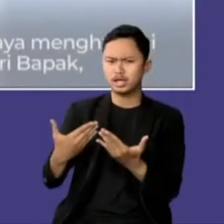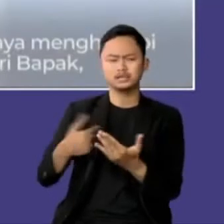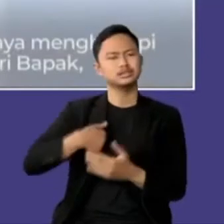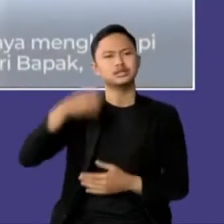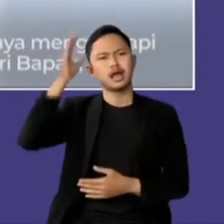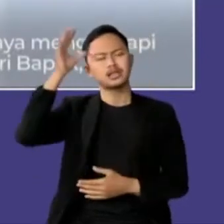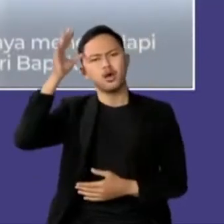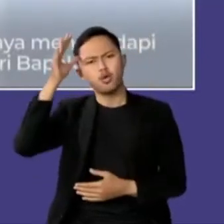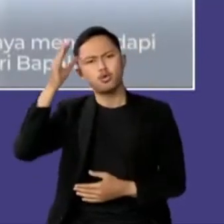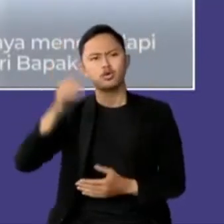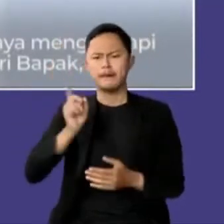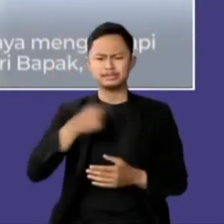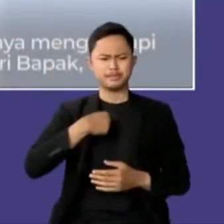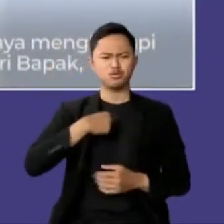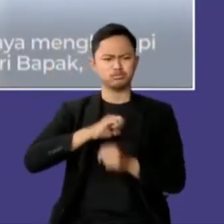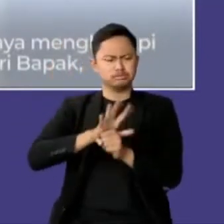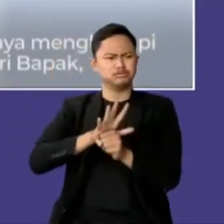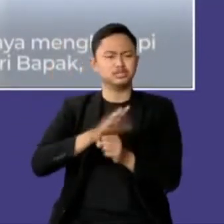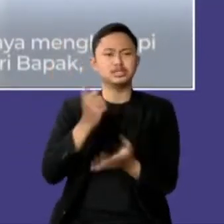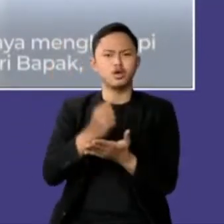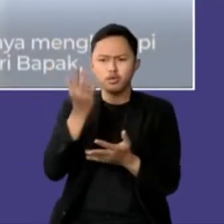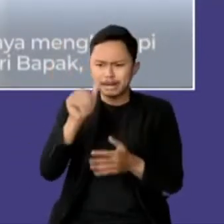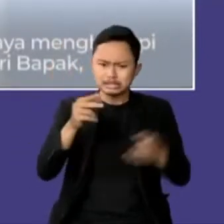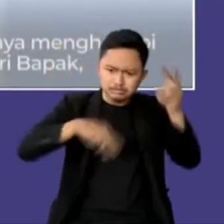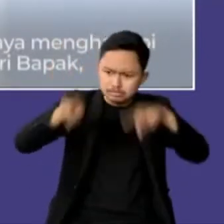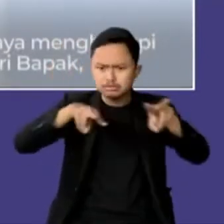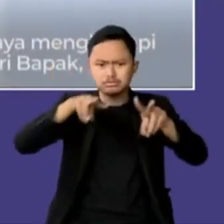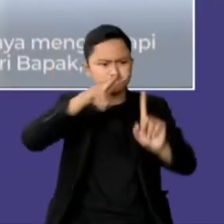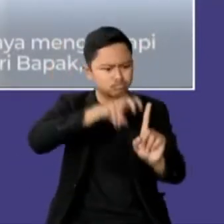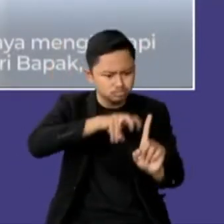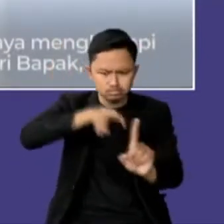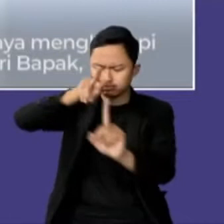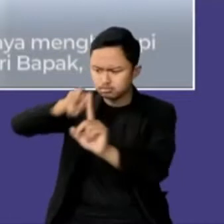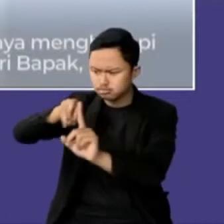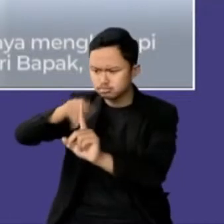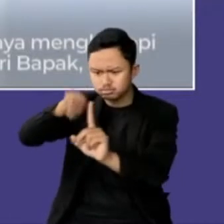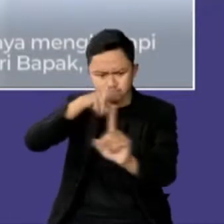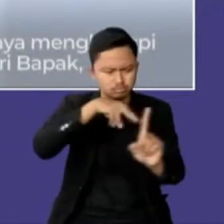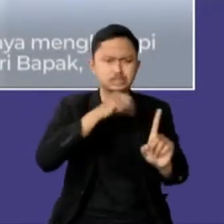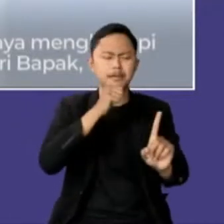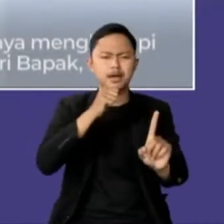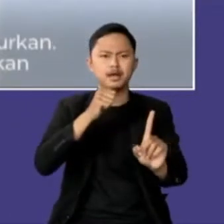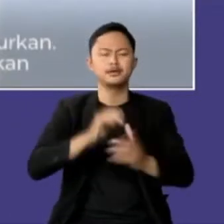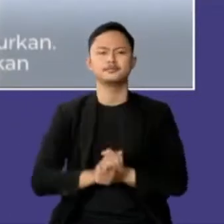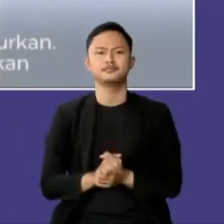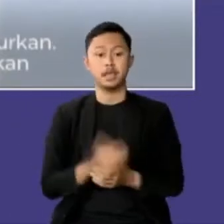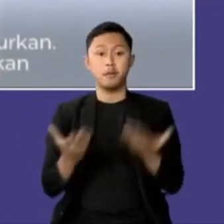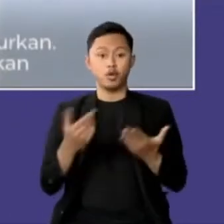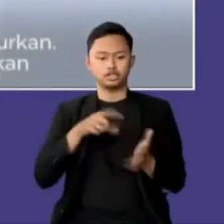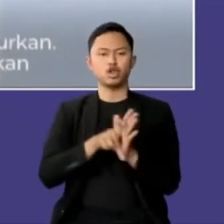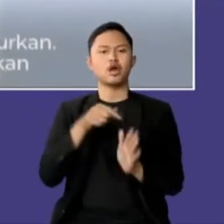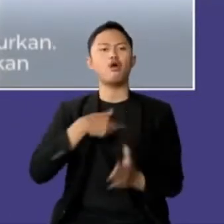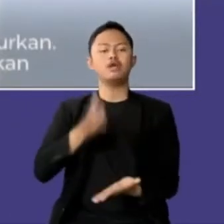sebagainya Raja diinginkan sampaikan kepada publik bahwa kita tetap harus hati-hati sedih siplin sebaik apapun kita